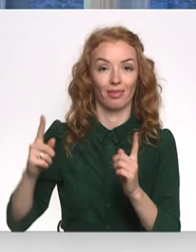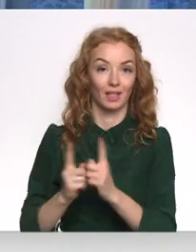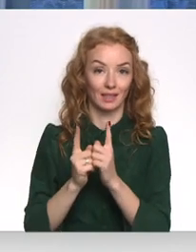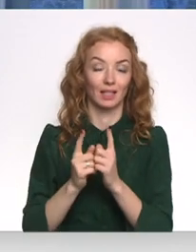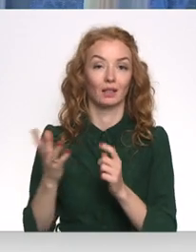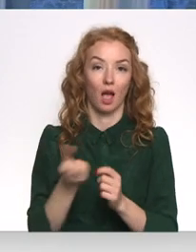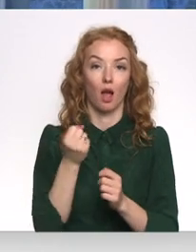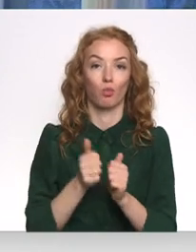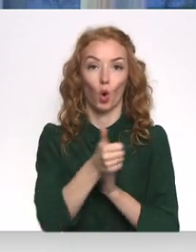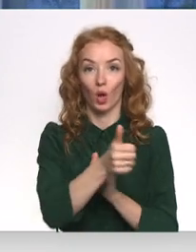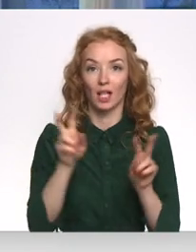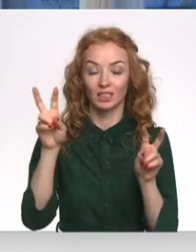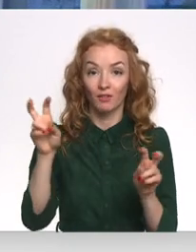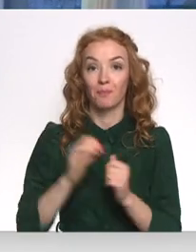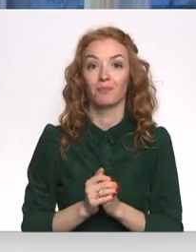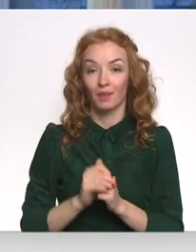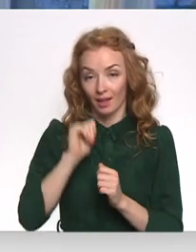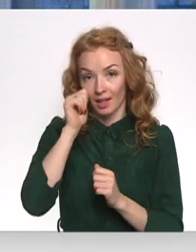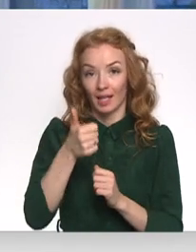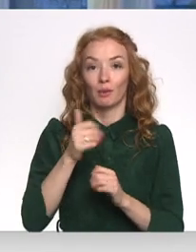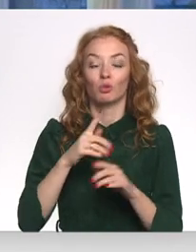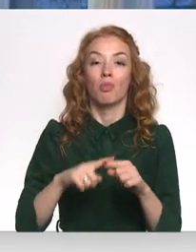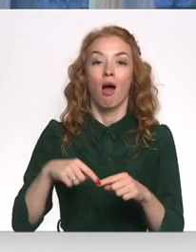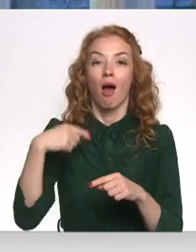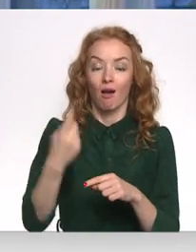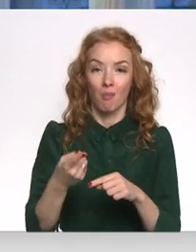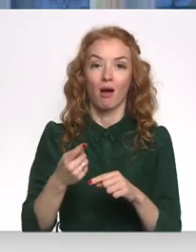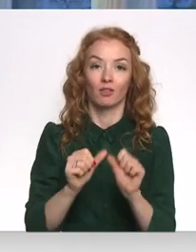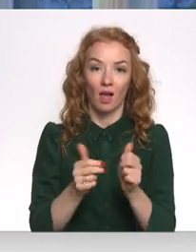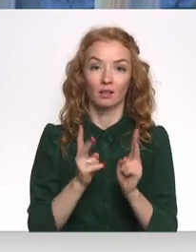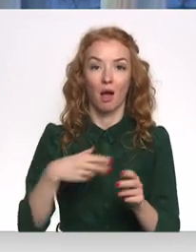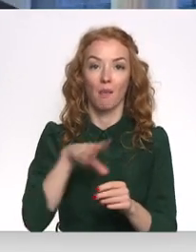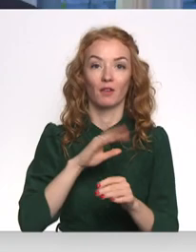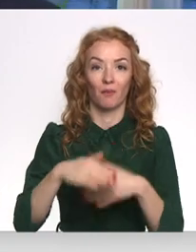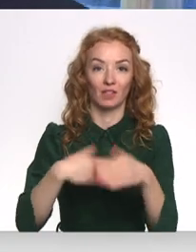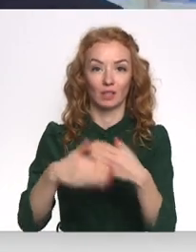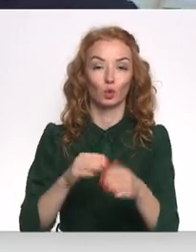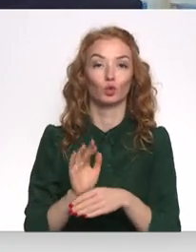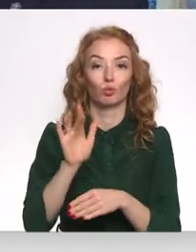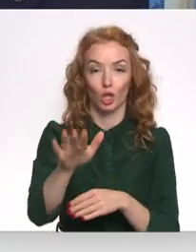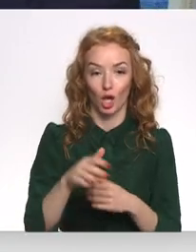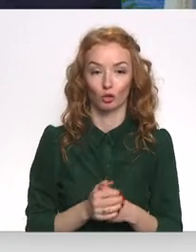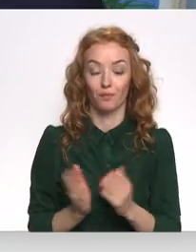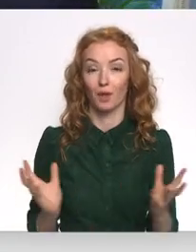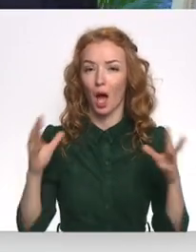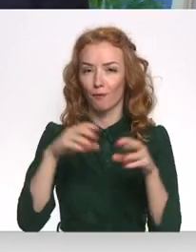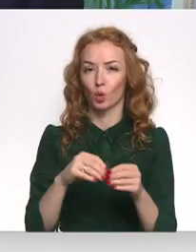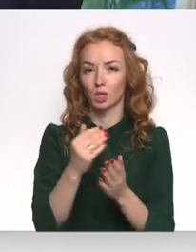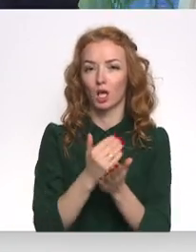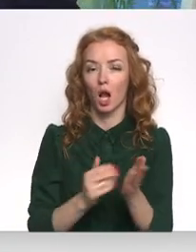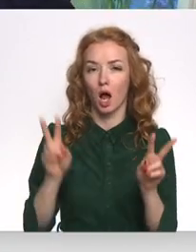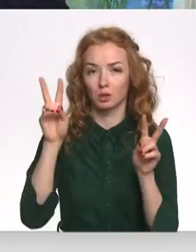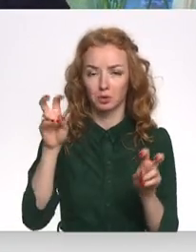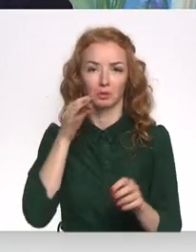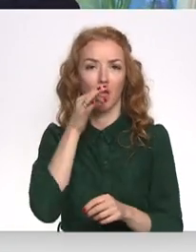progresīviem. Rītā mēs tiksim, tā teiks, spēsim nākamo soli, sapratīsim, kādā veidā mēs varam virzīties priekšu. Apvienotā sarakstā pārstāvja arī argumentēja,